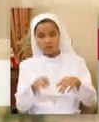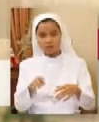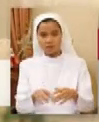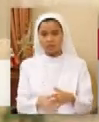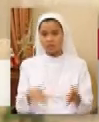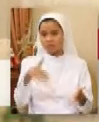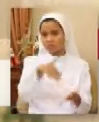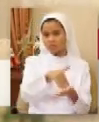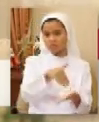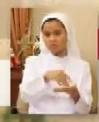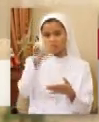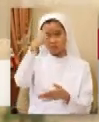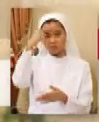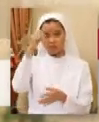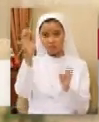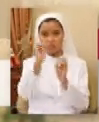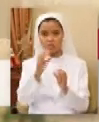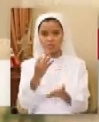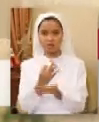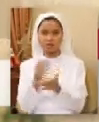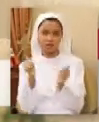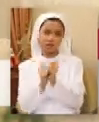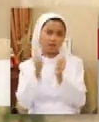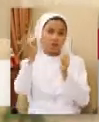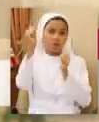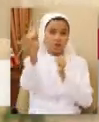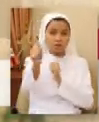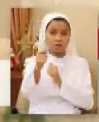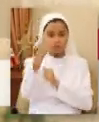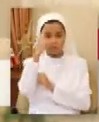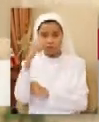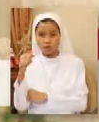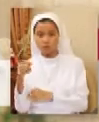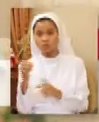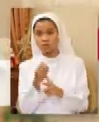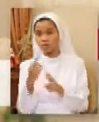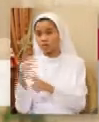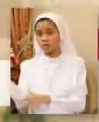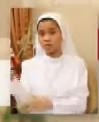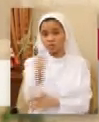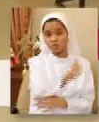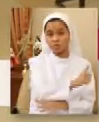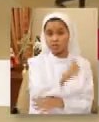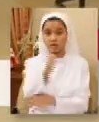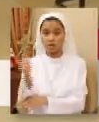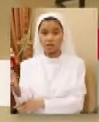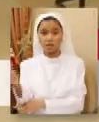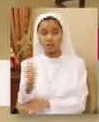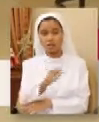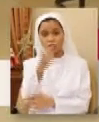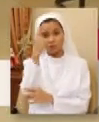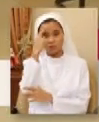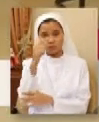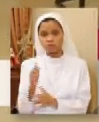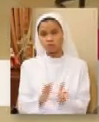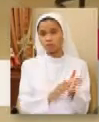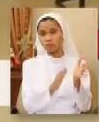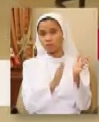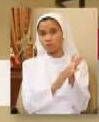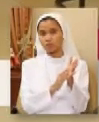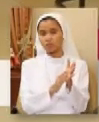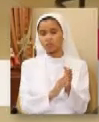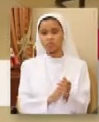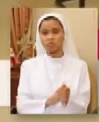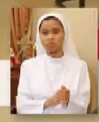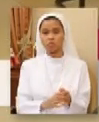yung bahay, tapos ang kulang talaga yung transportation. Kahit transportation man lang, papuntang school. Pakuya, mga school supplies, no? School supplies. Yes,